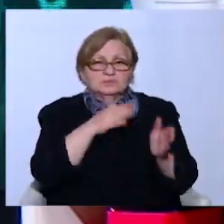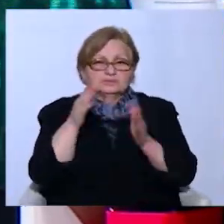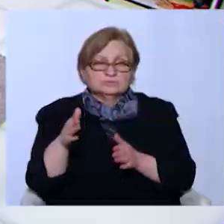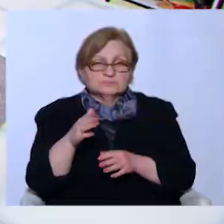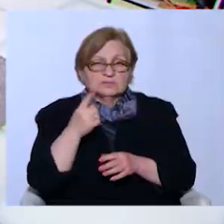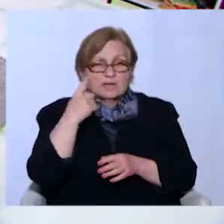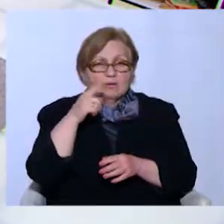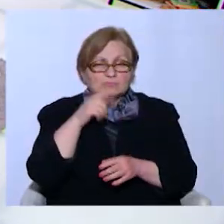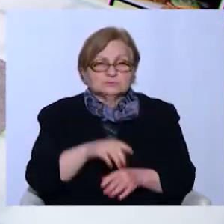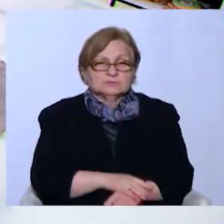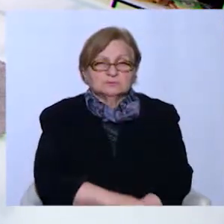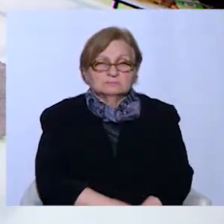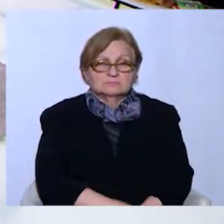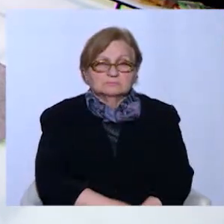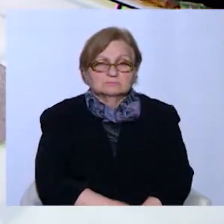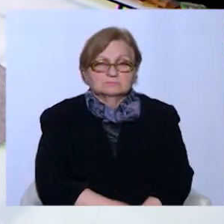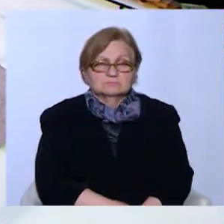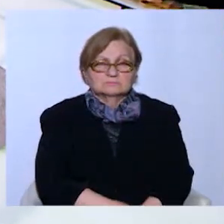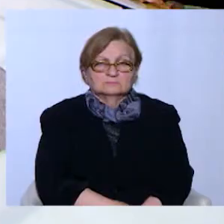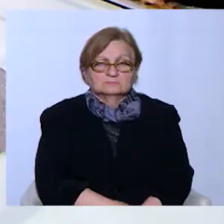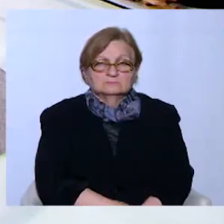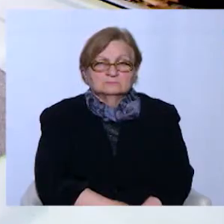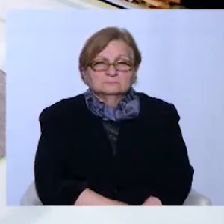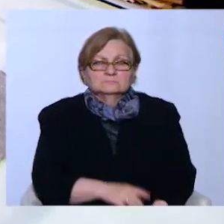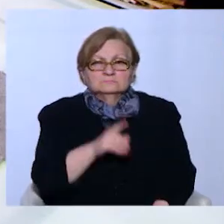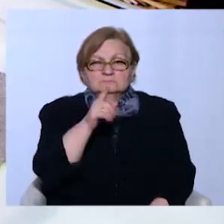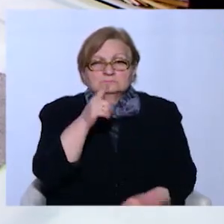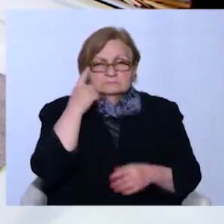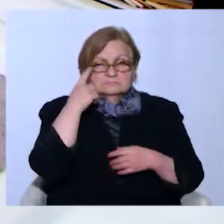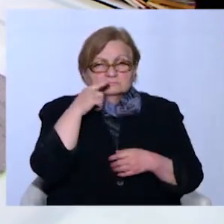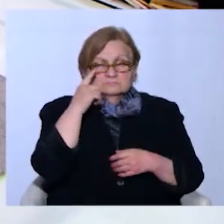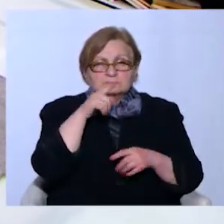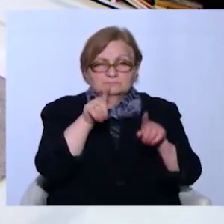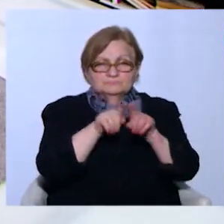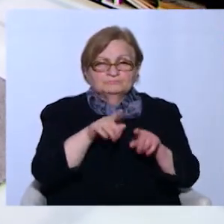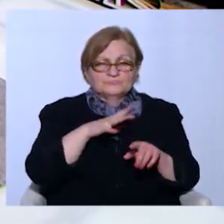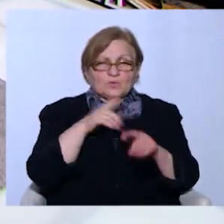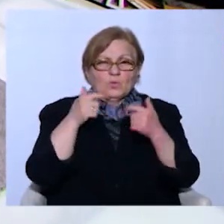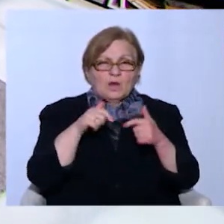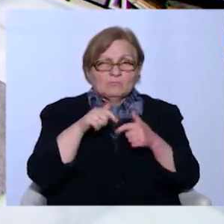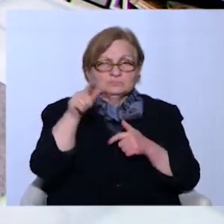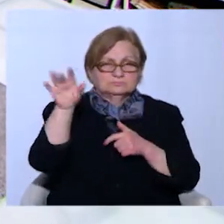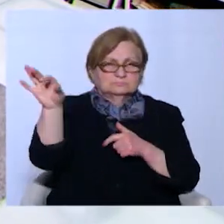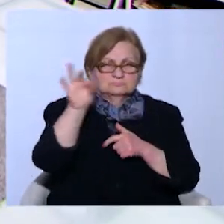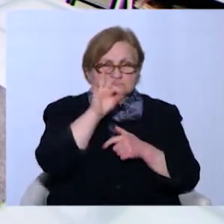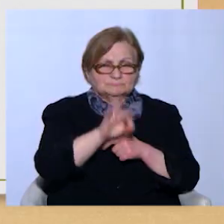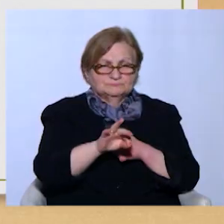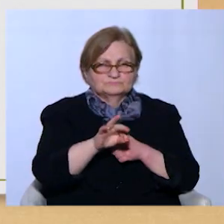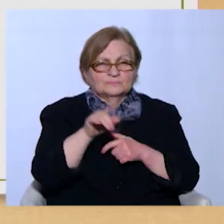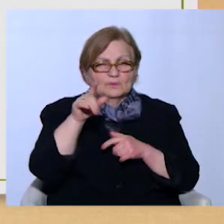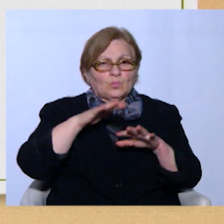ამოცანას. ეს ამოცანა შემოთავაზებულია ეროვნული გამოცდის ერთ-ერთი ბილეთიდან, რომელიც იყო